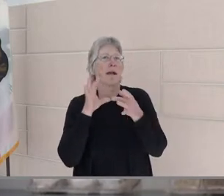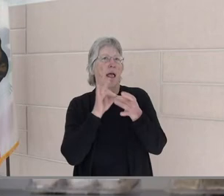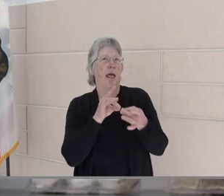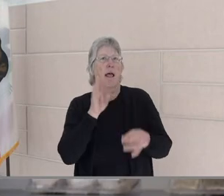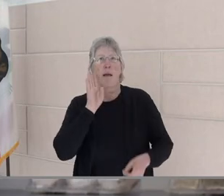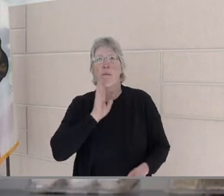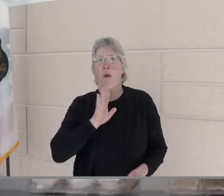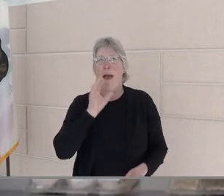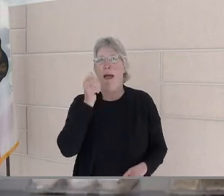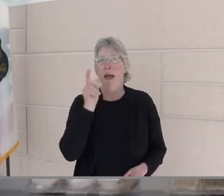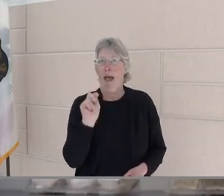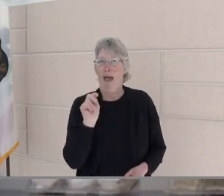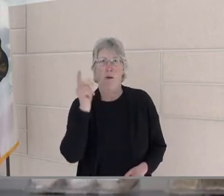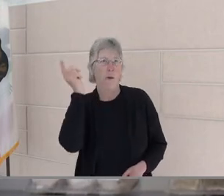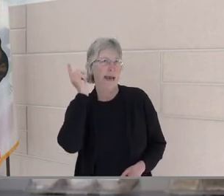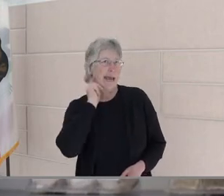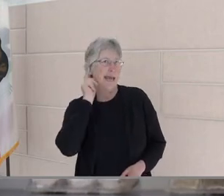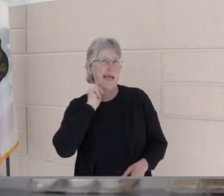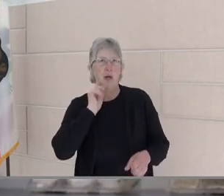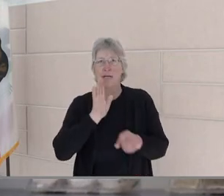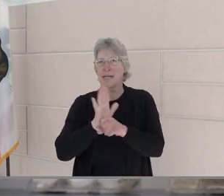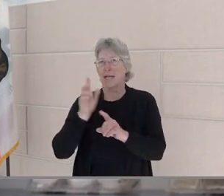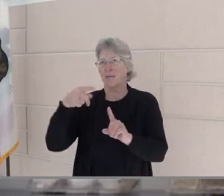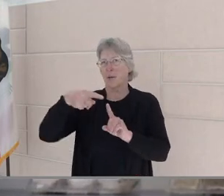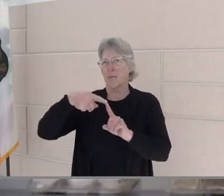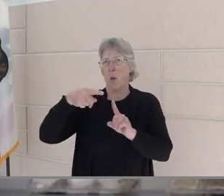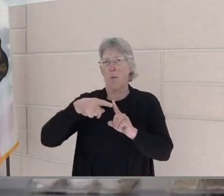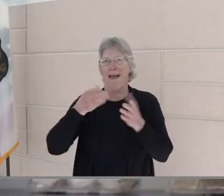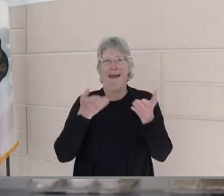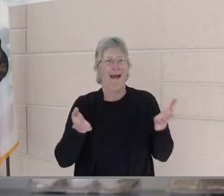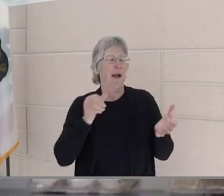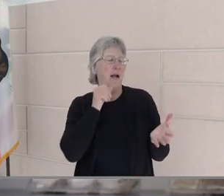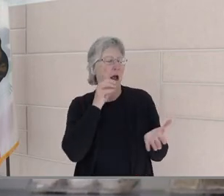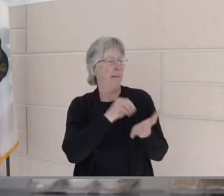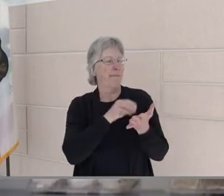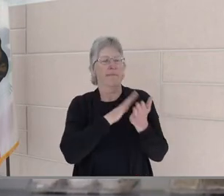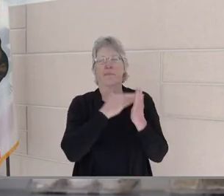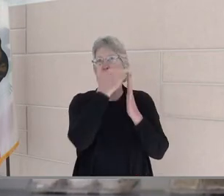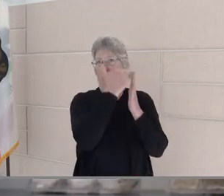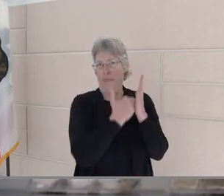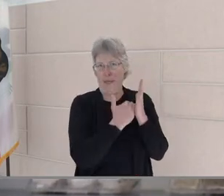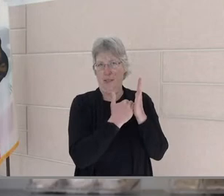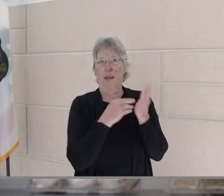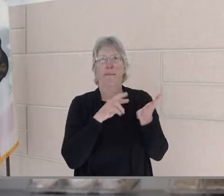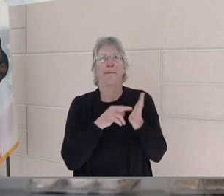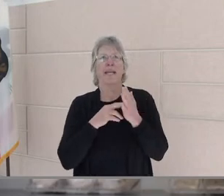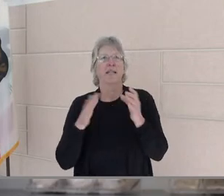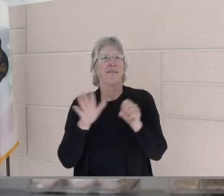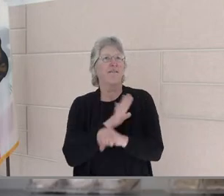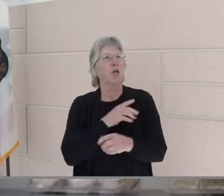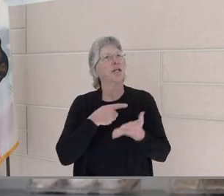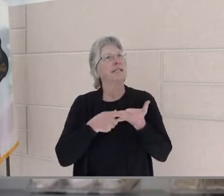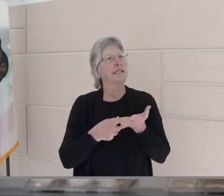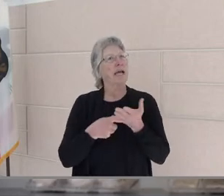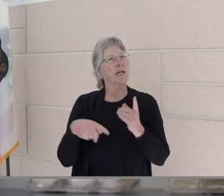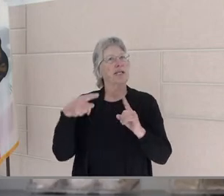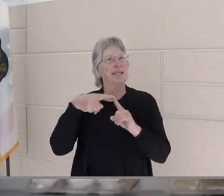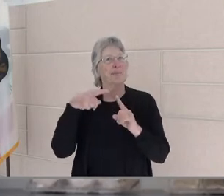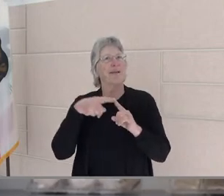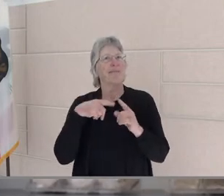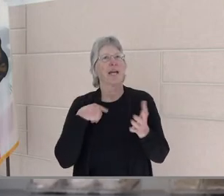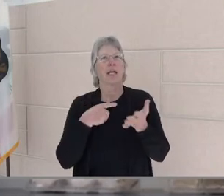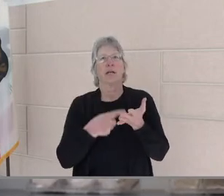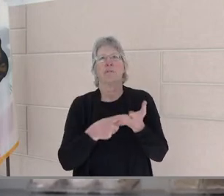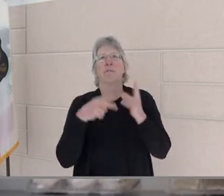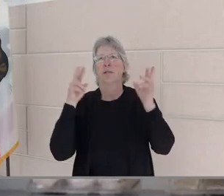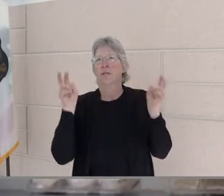ม่ดำใบดับเปียบดามพญาสลับตามฉบับ brown act คือทางเกจการน่าได้อารมณ์โจลขนมเ